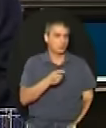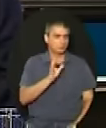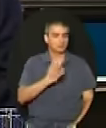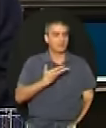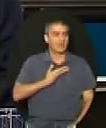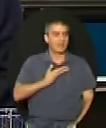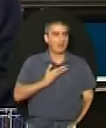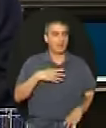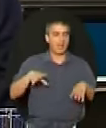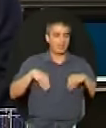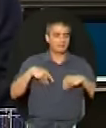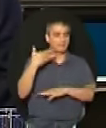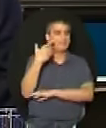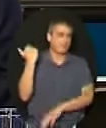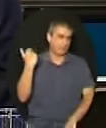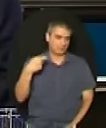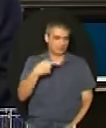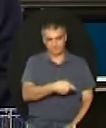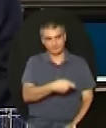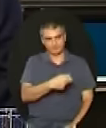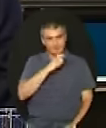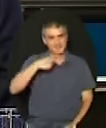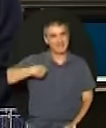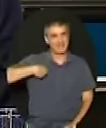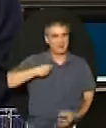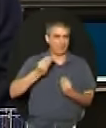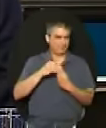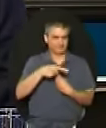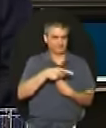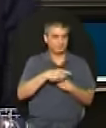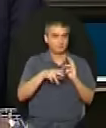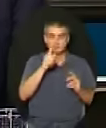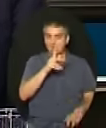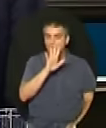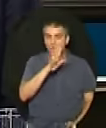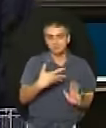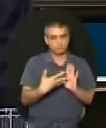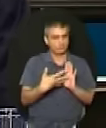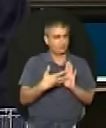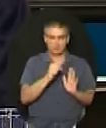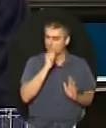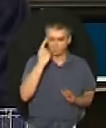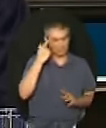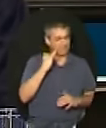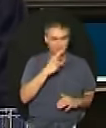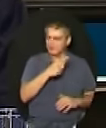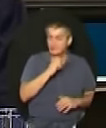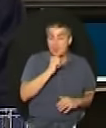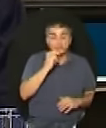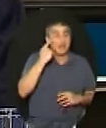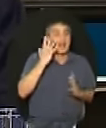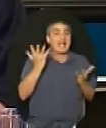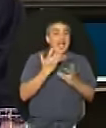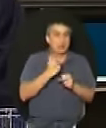כדי לקבל את הסכמת המדינה לאותה גמלה. זה 5 בדיקות, אתם לא רוצים לדעת איזה, אתם לא רוצים